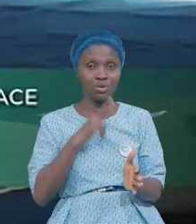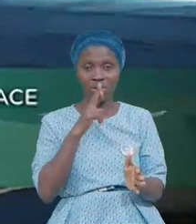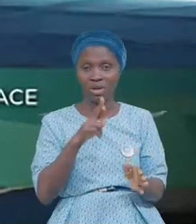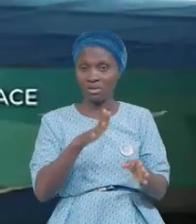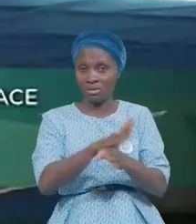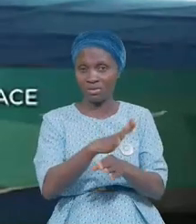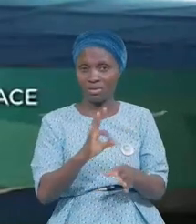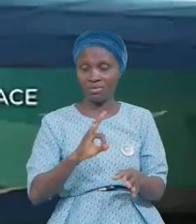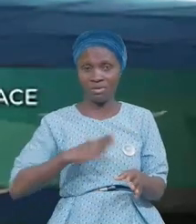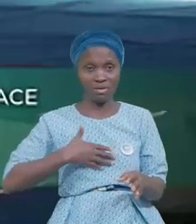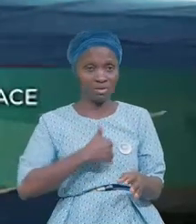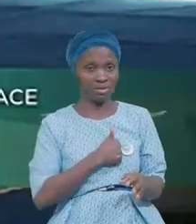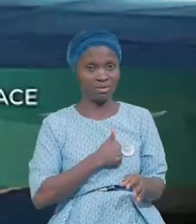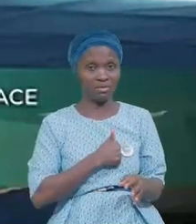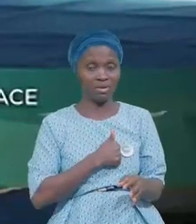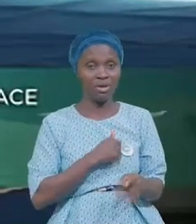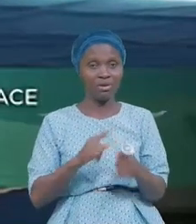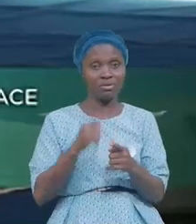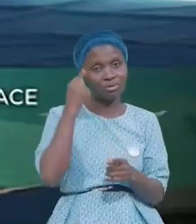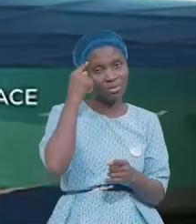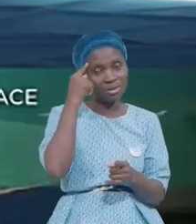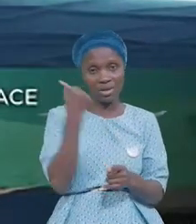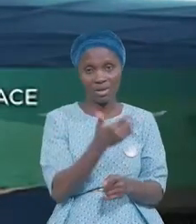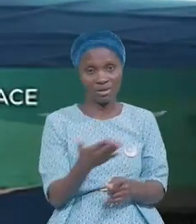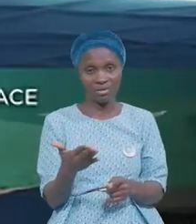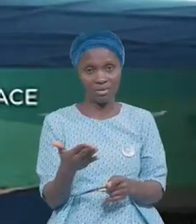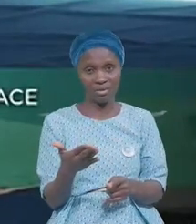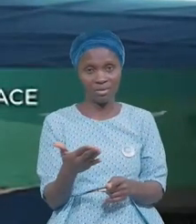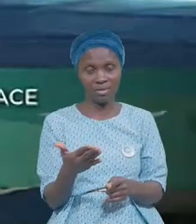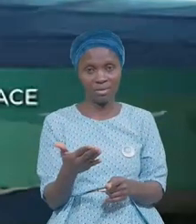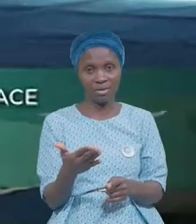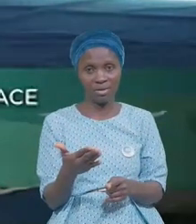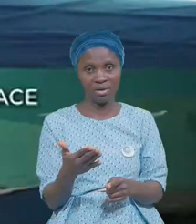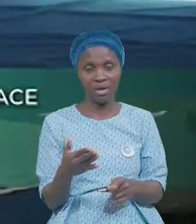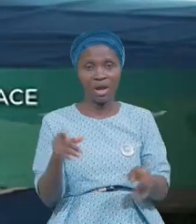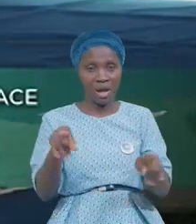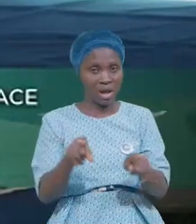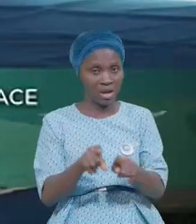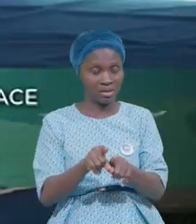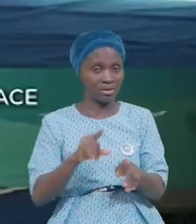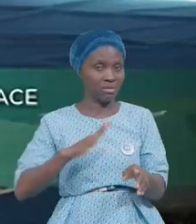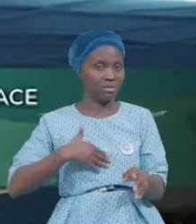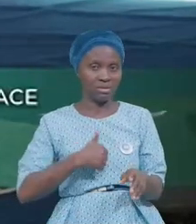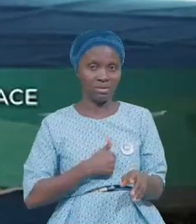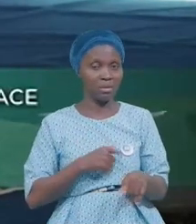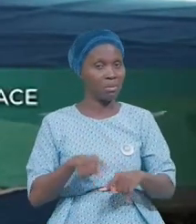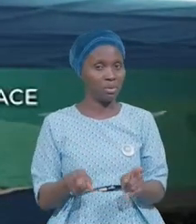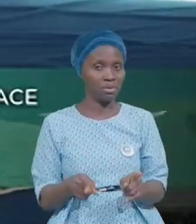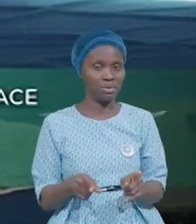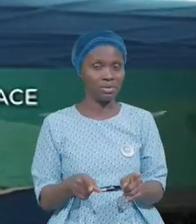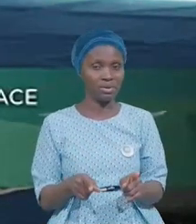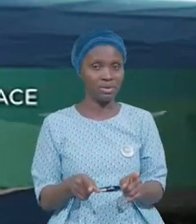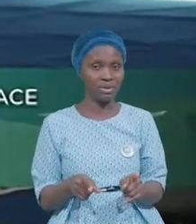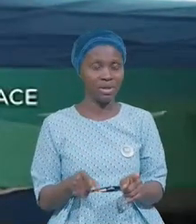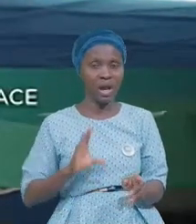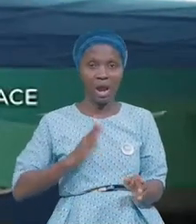Ce n'est pas à dire que nous soyons par nous-mêmes capables de concevoir quelque chose comme venant de nous-mêmes. Notre